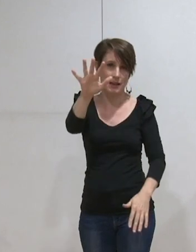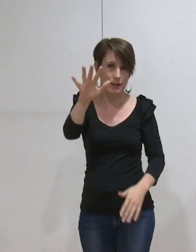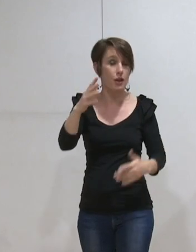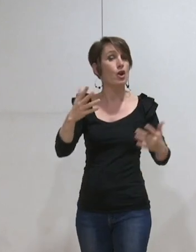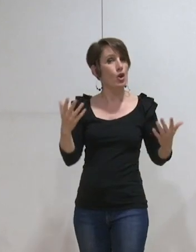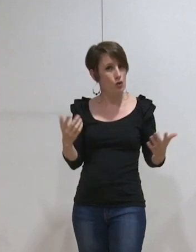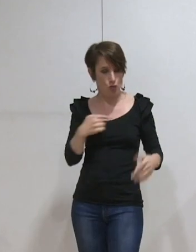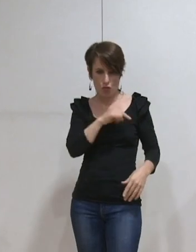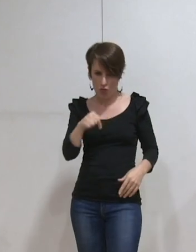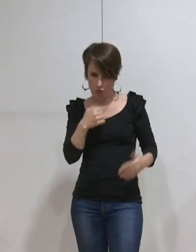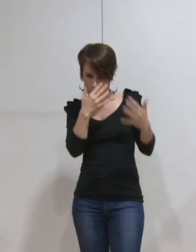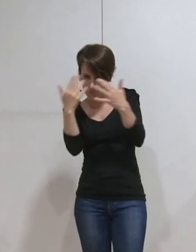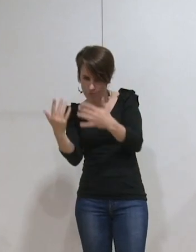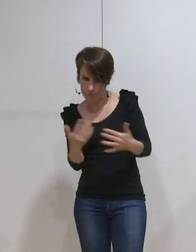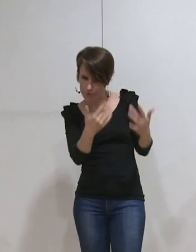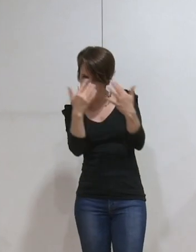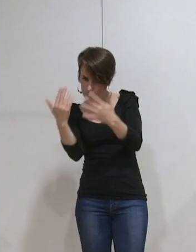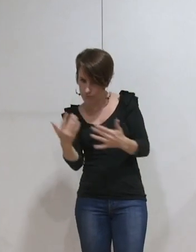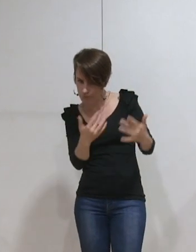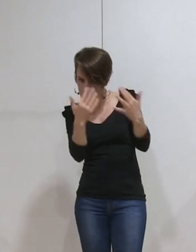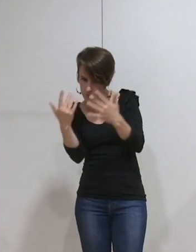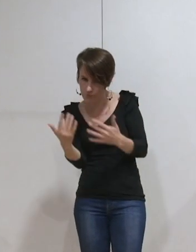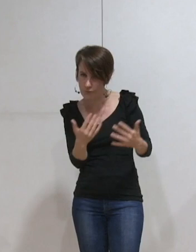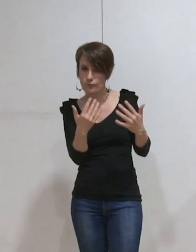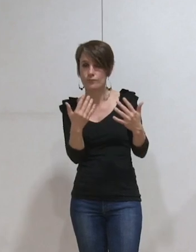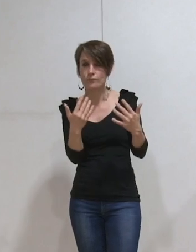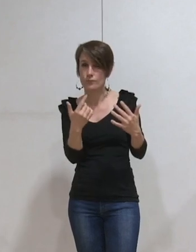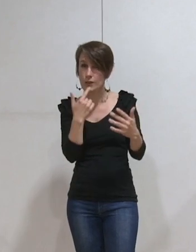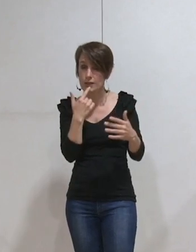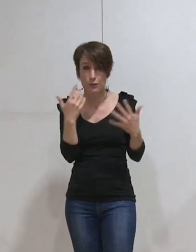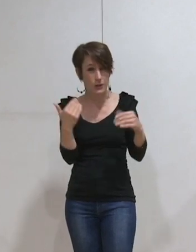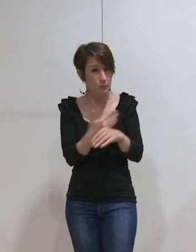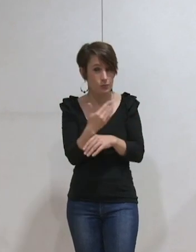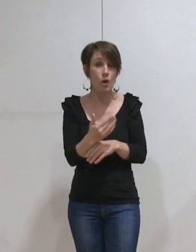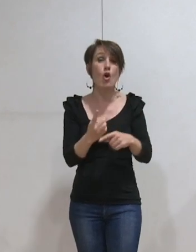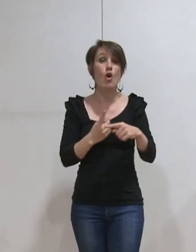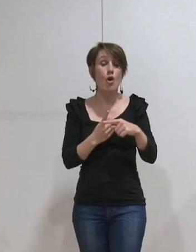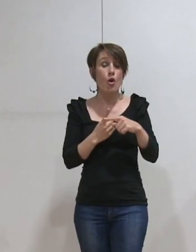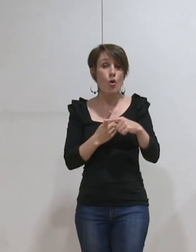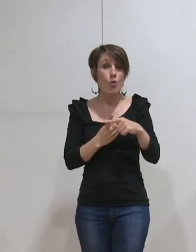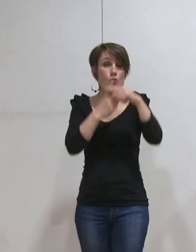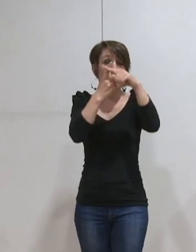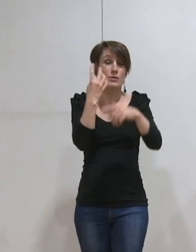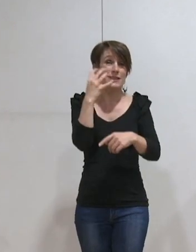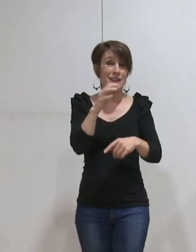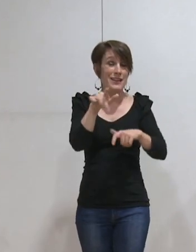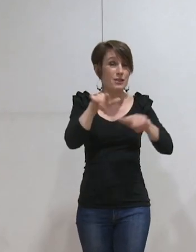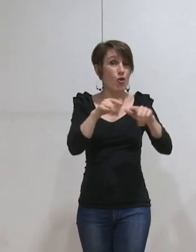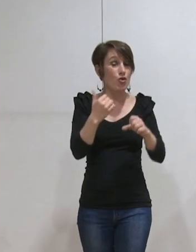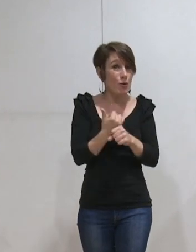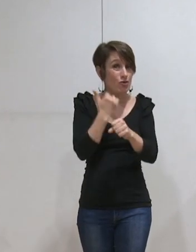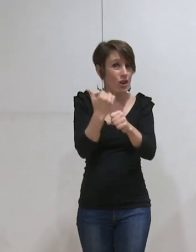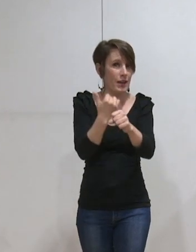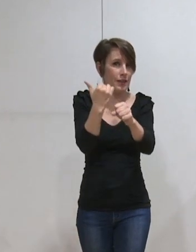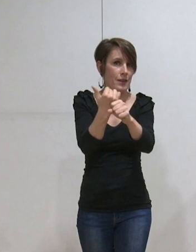projections qui fixent des ordres de grandeur c'est plus 400 logements par an qui va donc abonder au taux